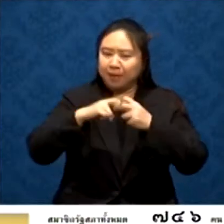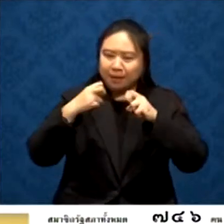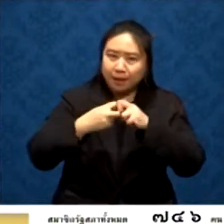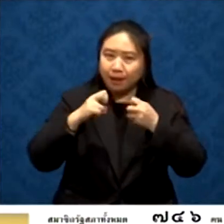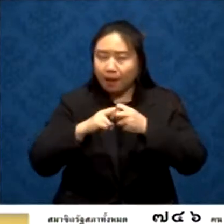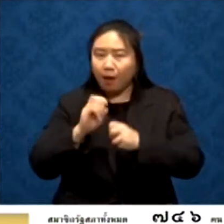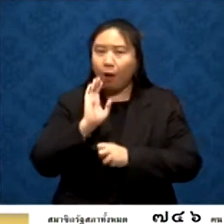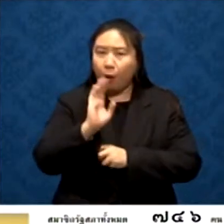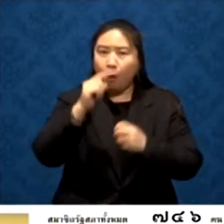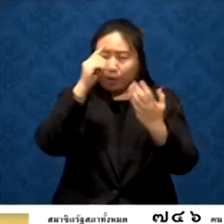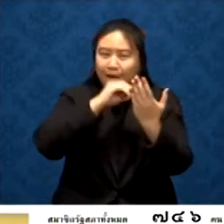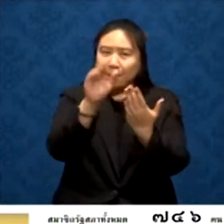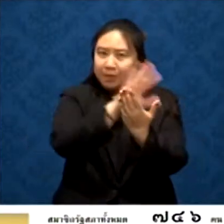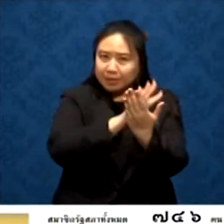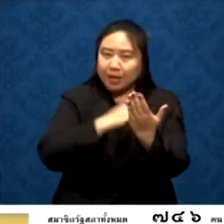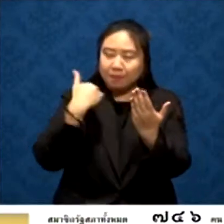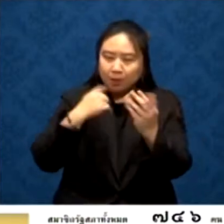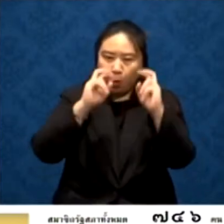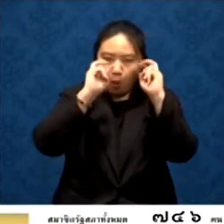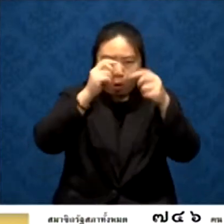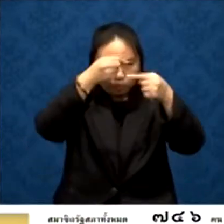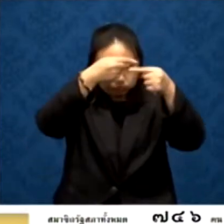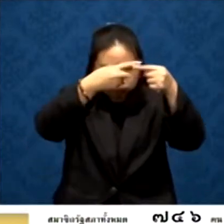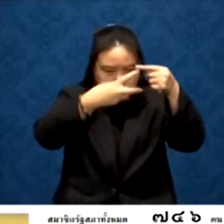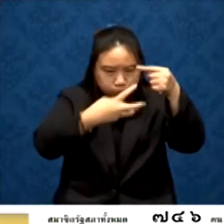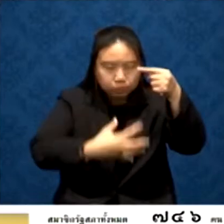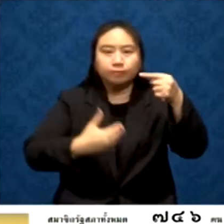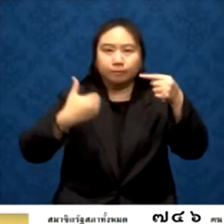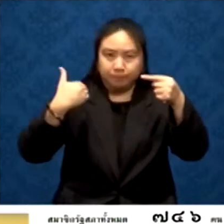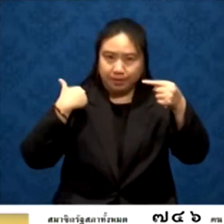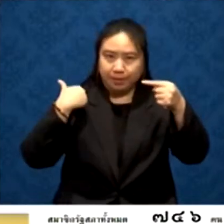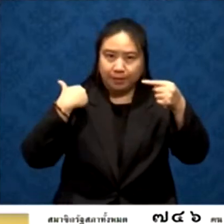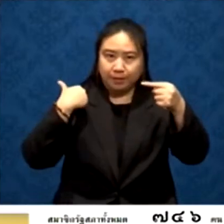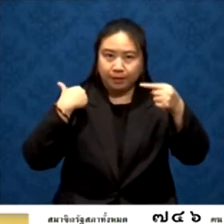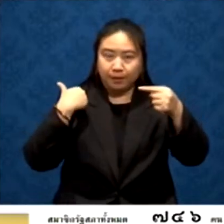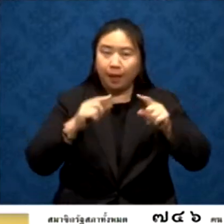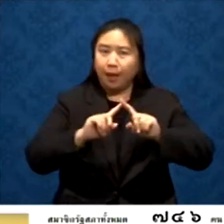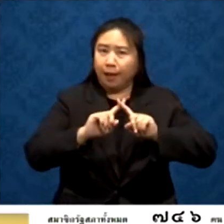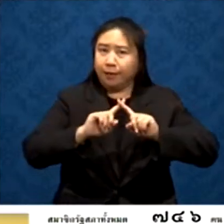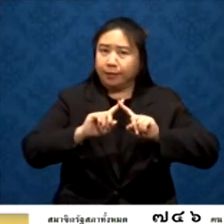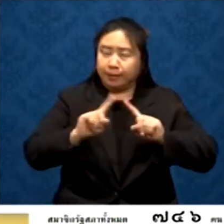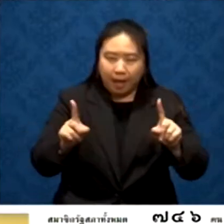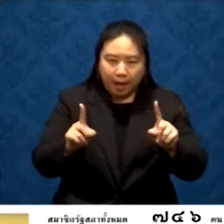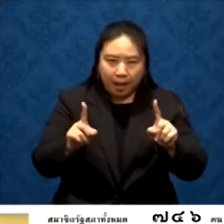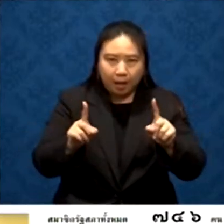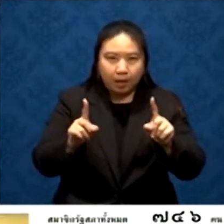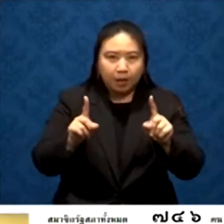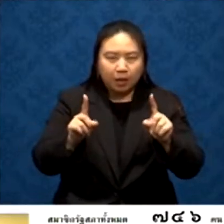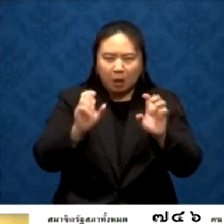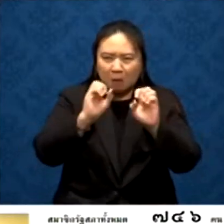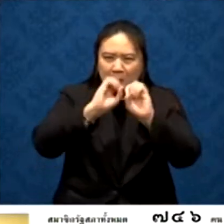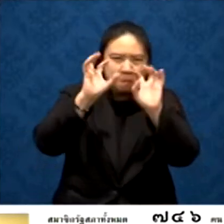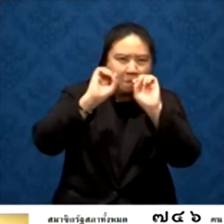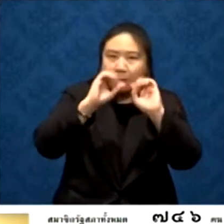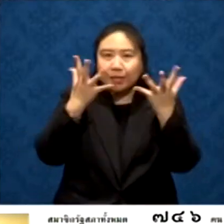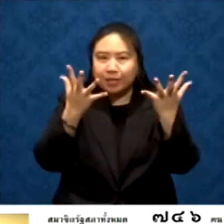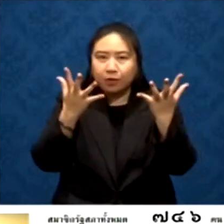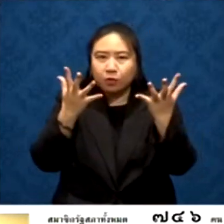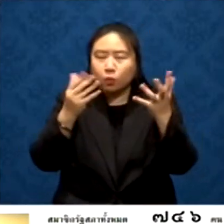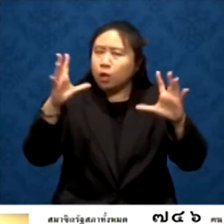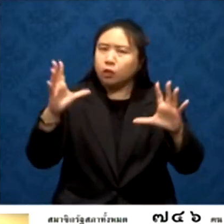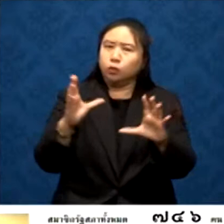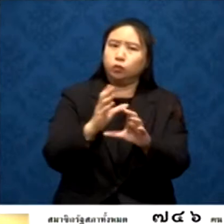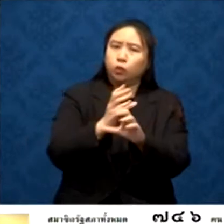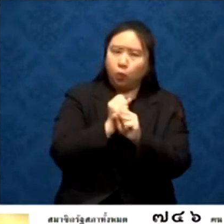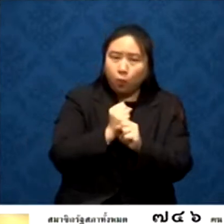าติเอาไว้หลายประการแต่กลับขาดความชัดเจนว่าตกลงแล้วท่าน